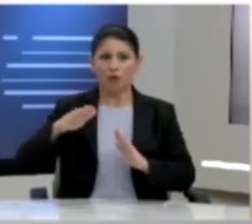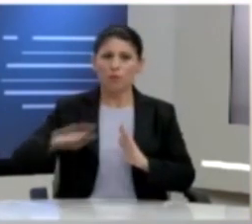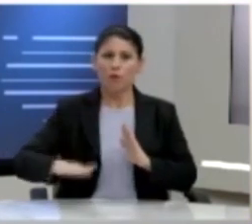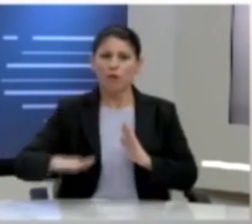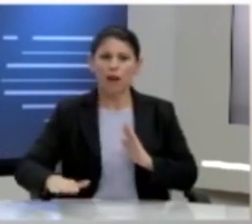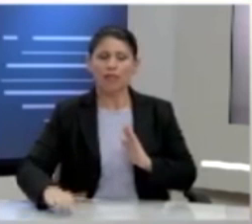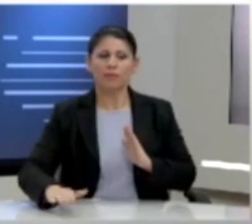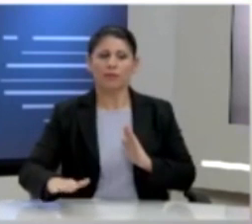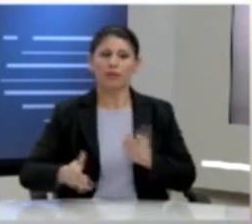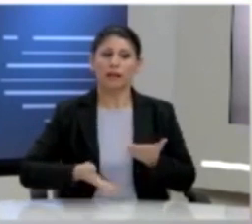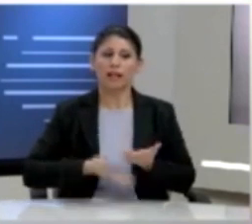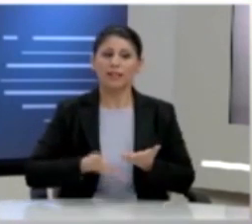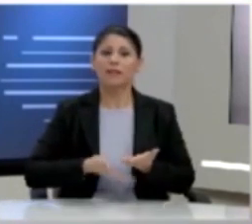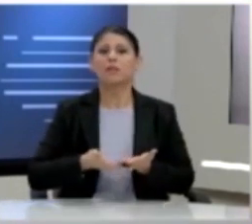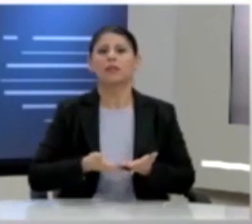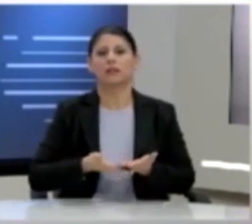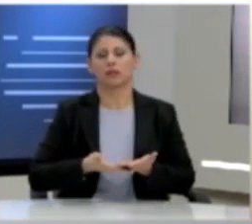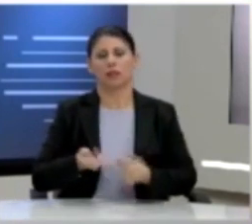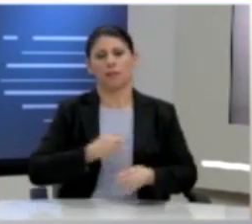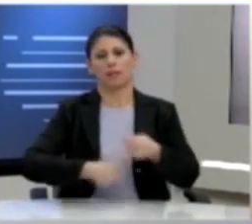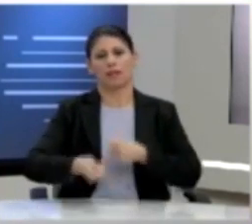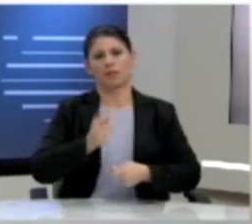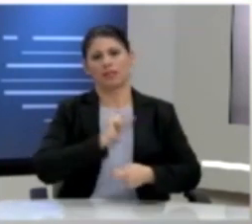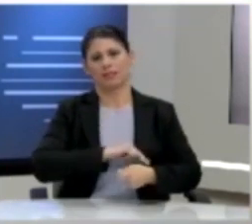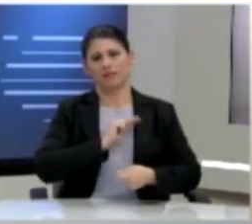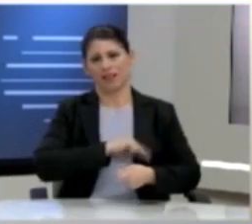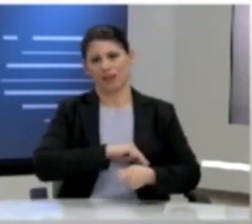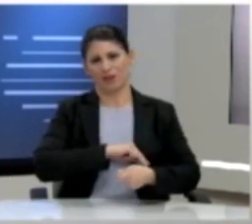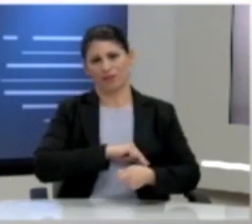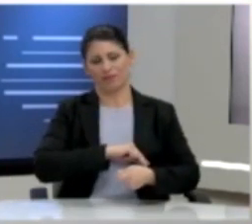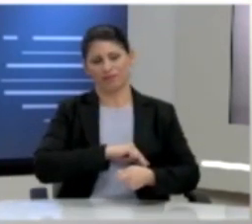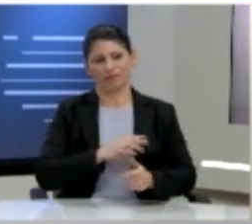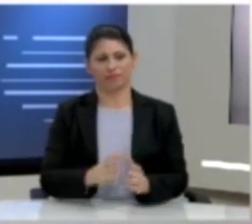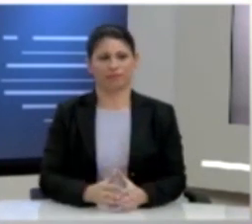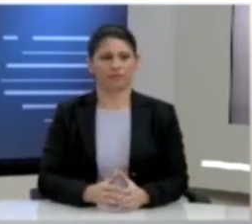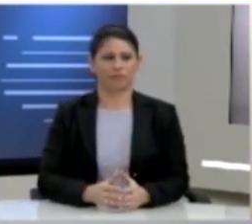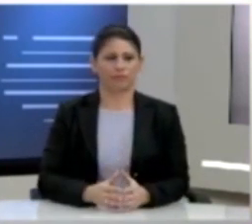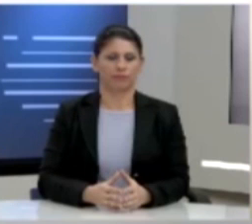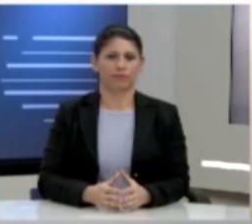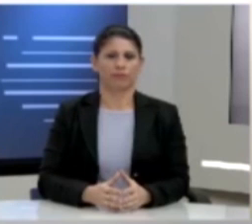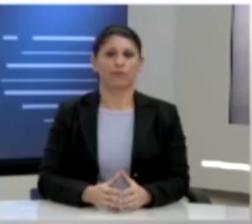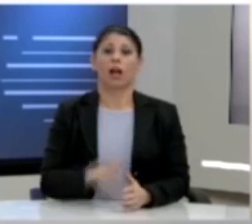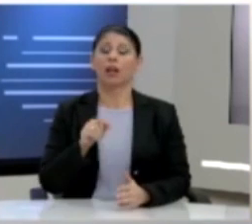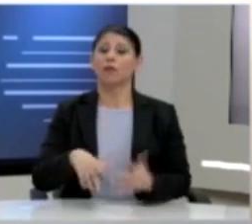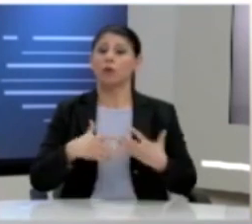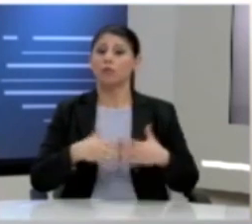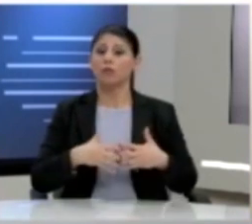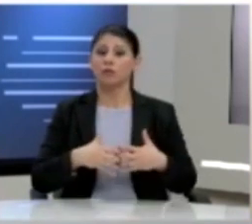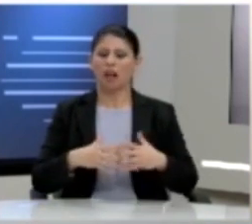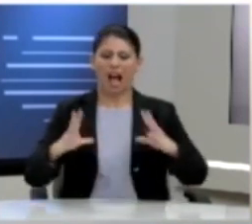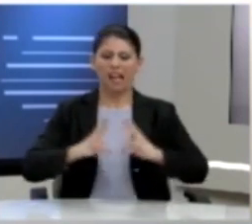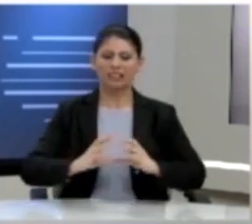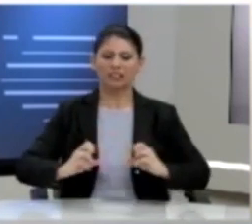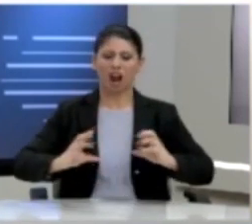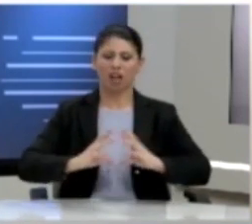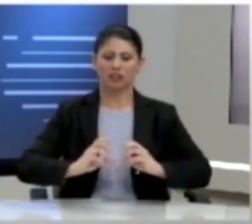υποβαθμίζονται όμως για να εξυπηρετήσουν επιχειρηματικά συμφέροντα, αλλά και σε ένα μηχανισμό αποσάθρωσης